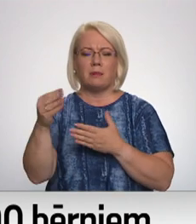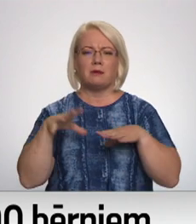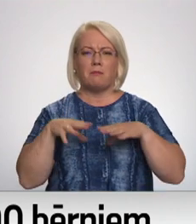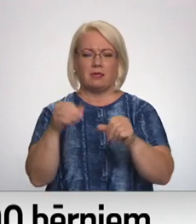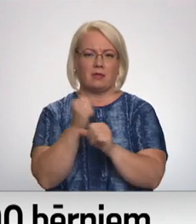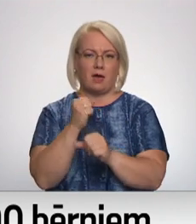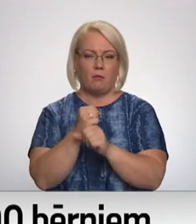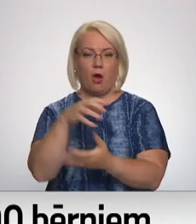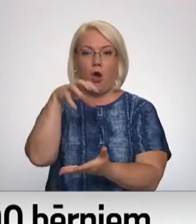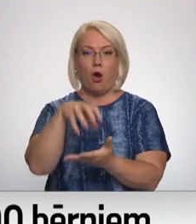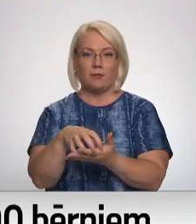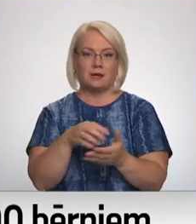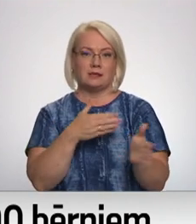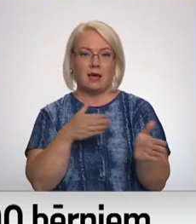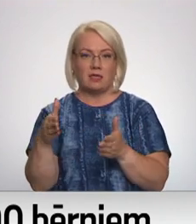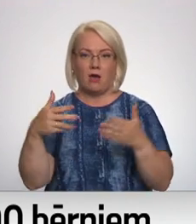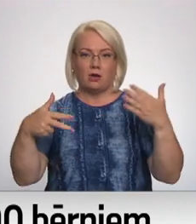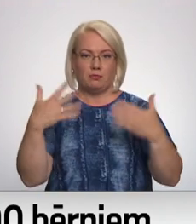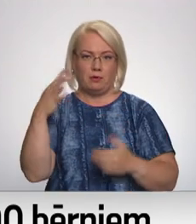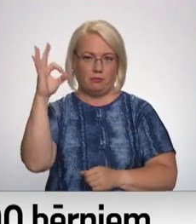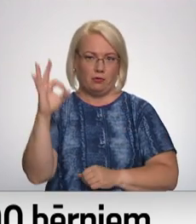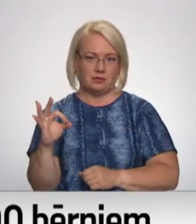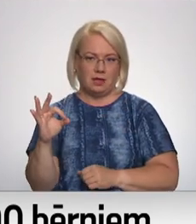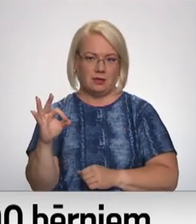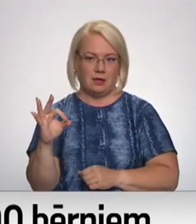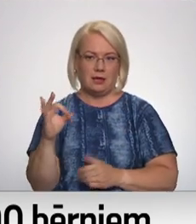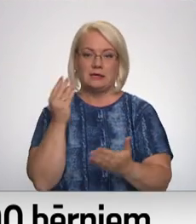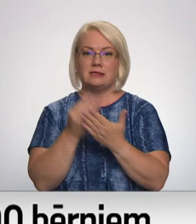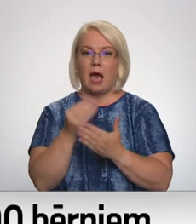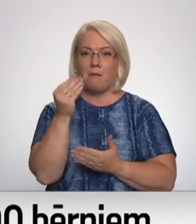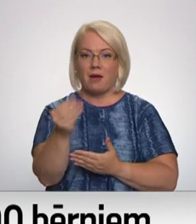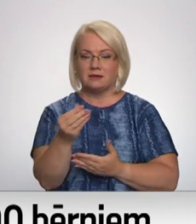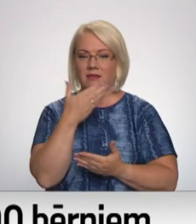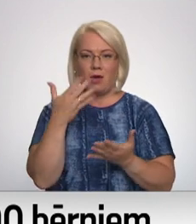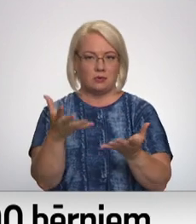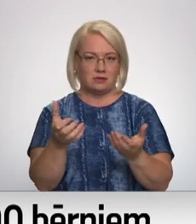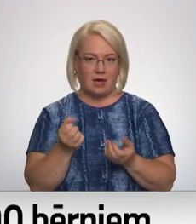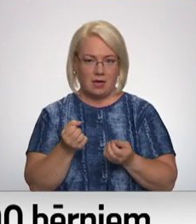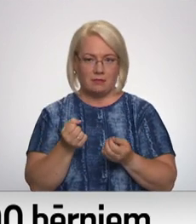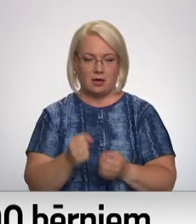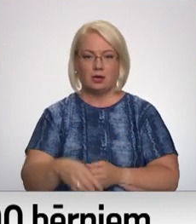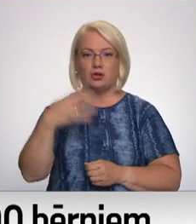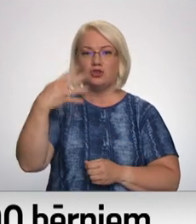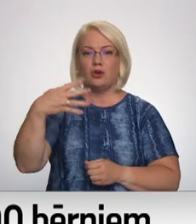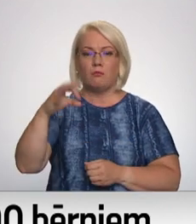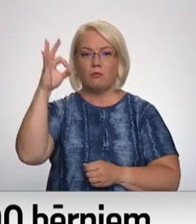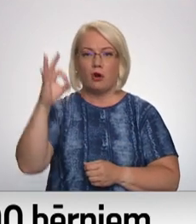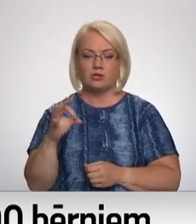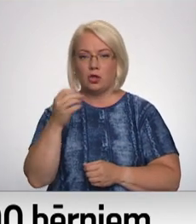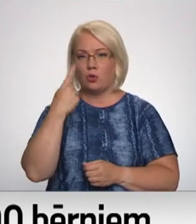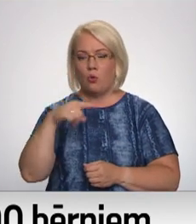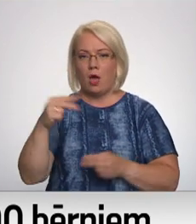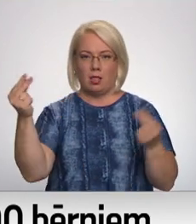šobrīd ir gatavs par 85%. Samaksa nav saņemta 40% no līguma